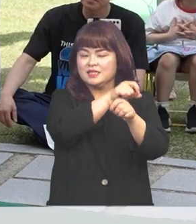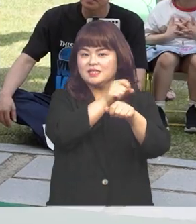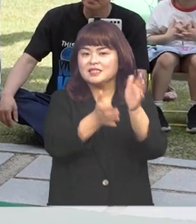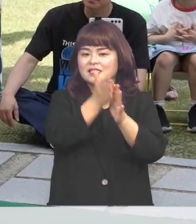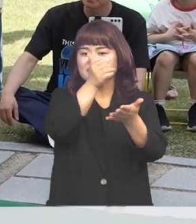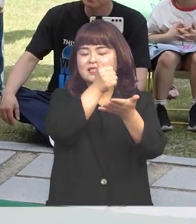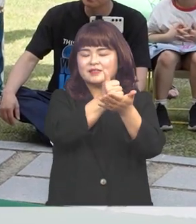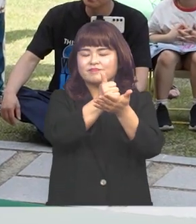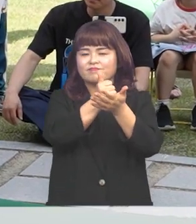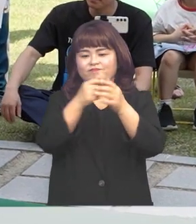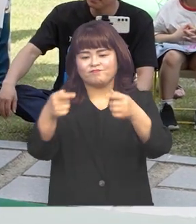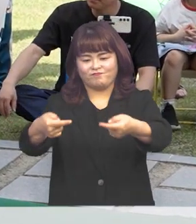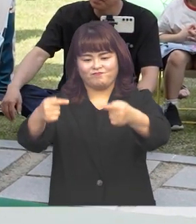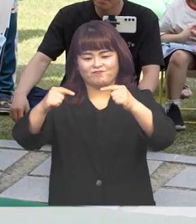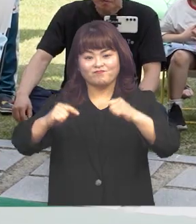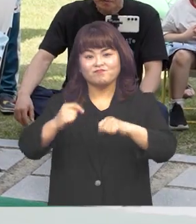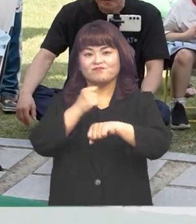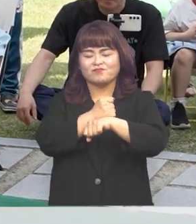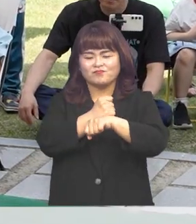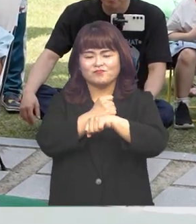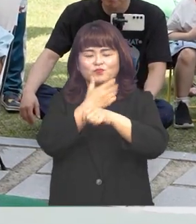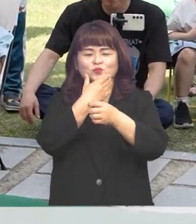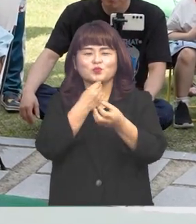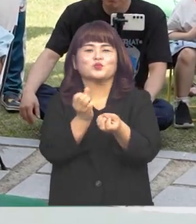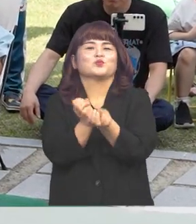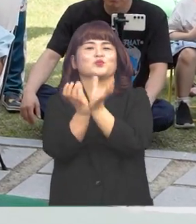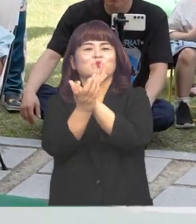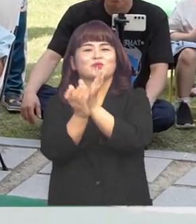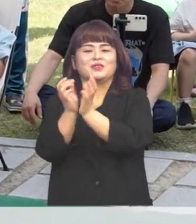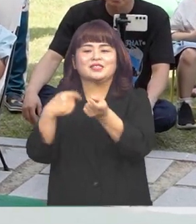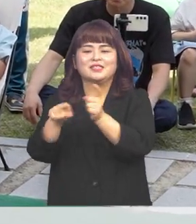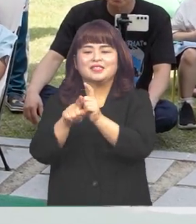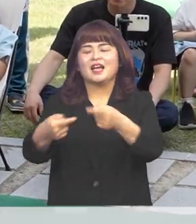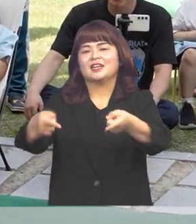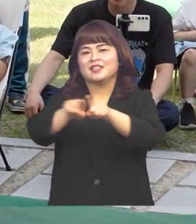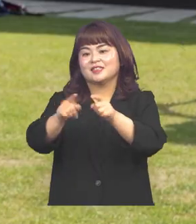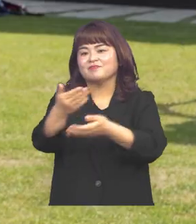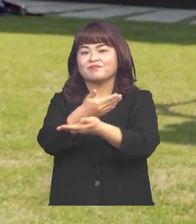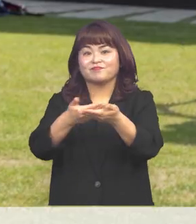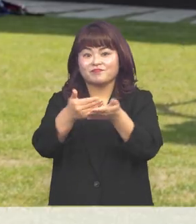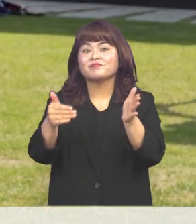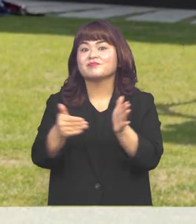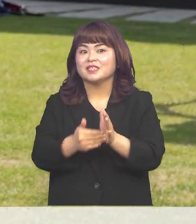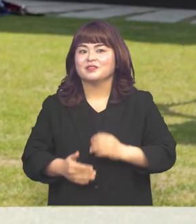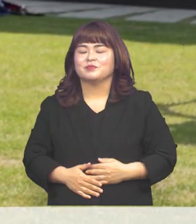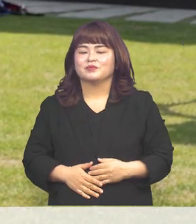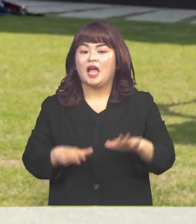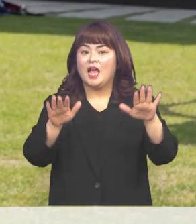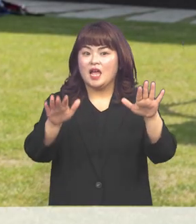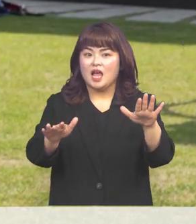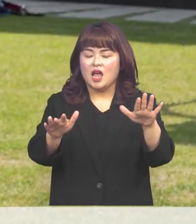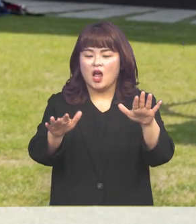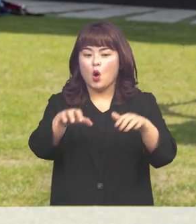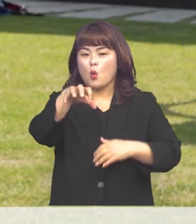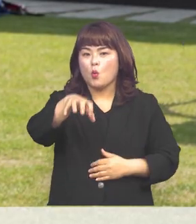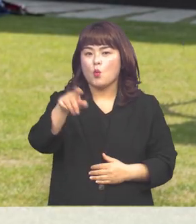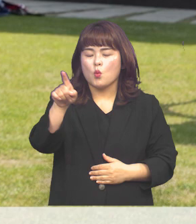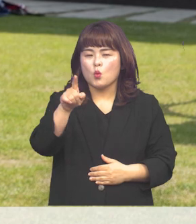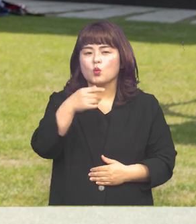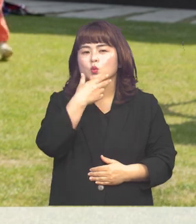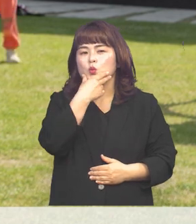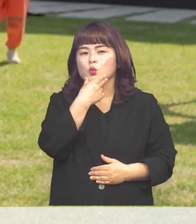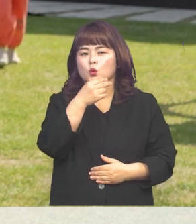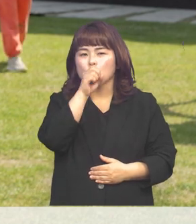용인특례시장도 행사에 참석해 시민들과 함께 봄꽃 축제를 즐겼습니다. 여기는 우리 용인특례시